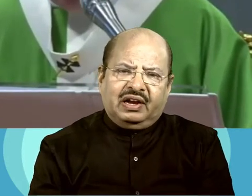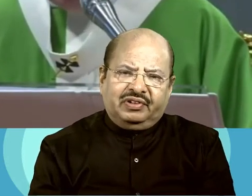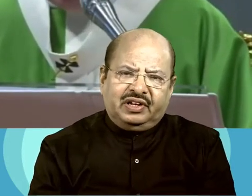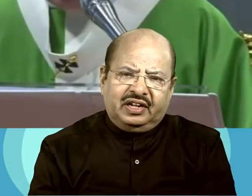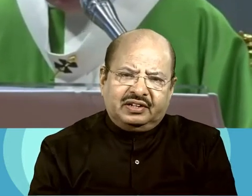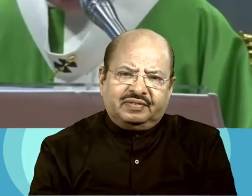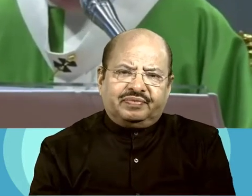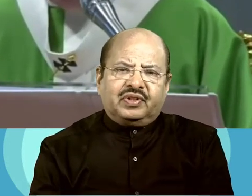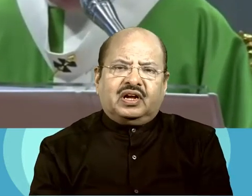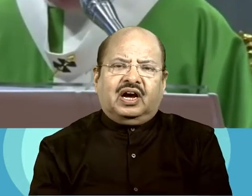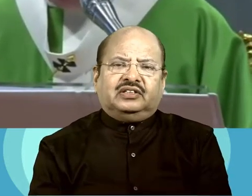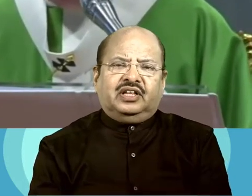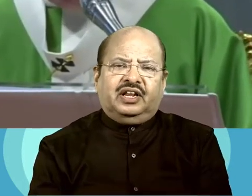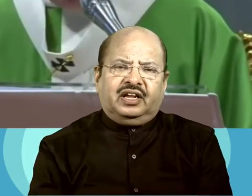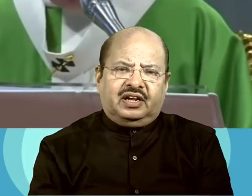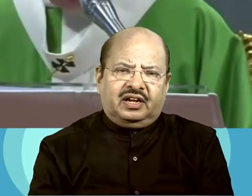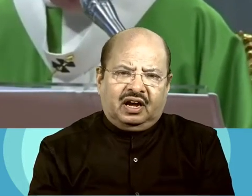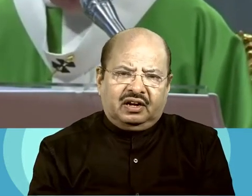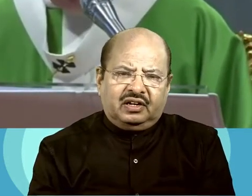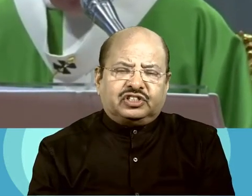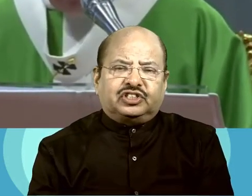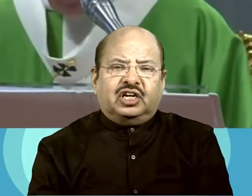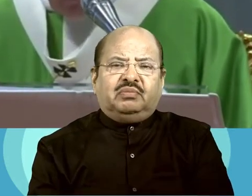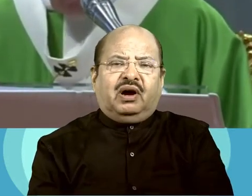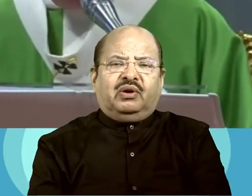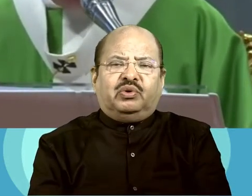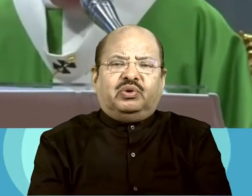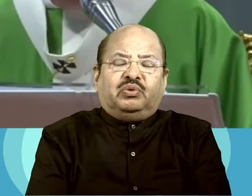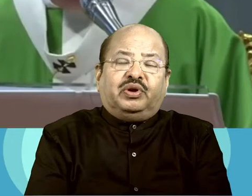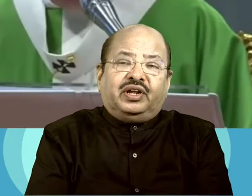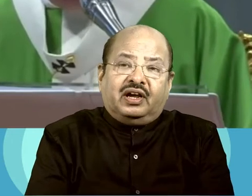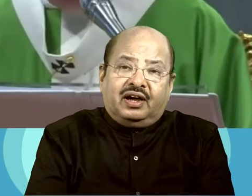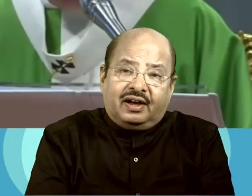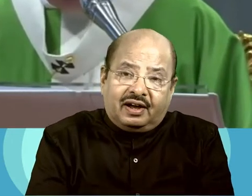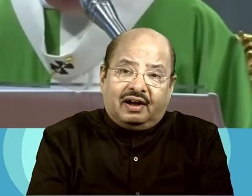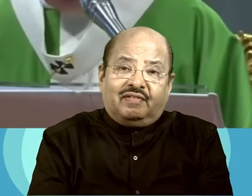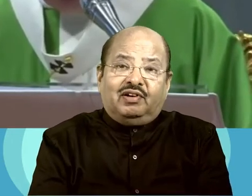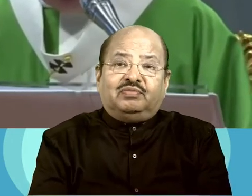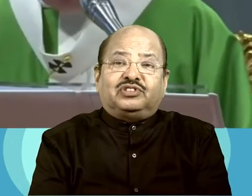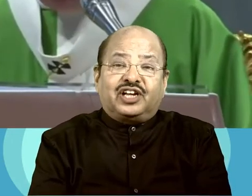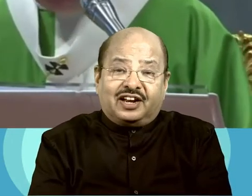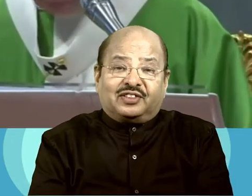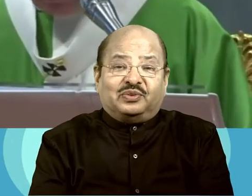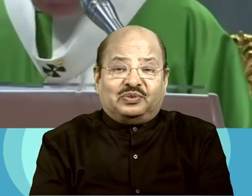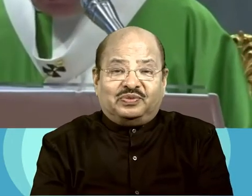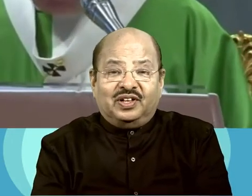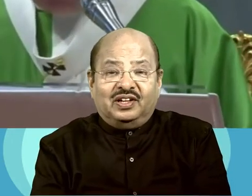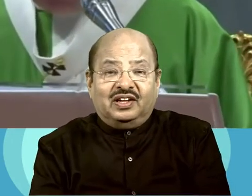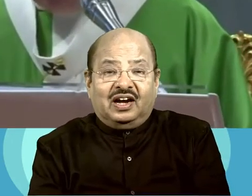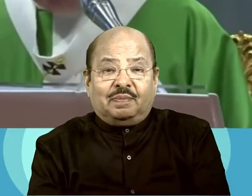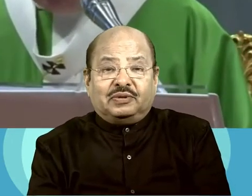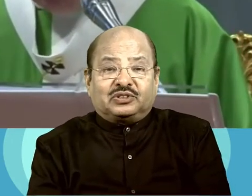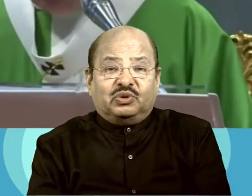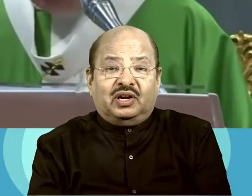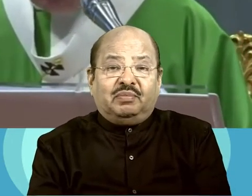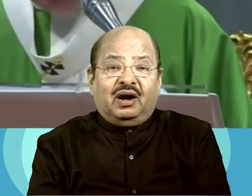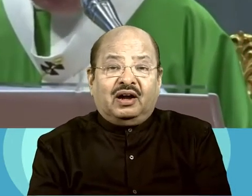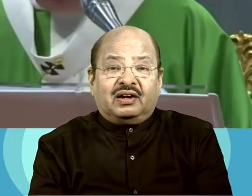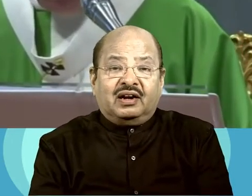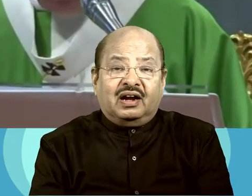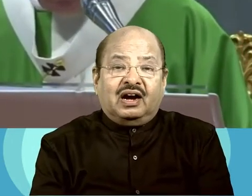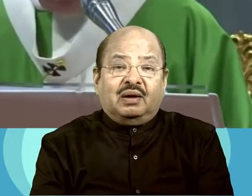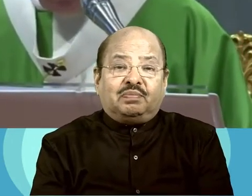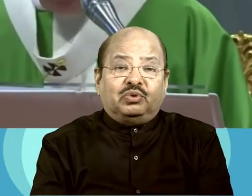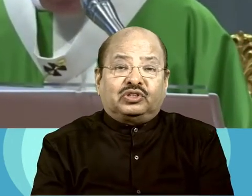പരിശുദ്ധാത്മാവിൻ്റെ വരവിനെ കാത്തിരിക്കാവുന്ന ശിഷ്യന്മാരോടുകൂടി അവളും ചേർന്നു.